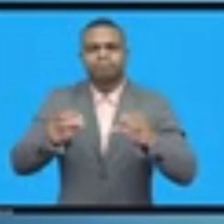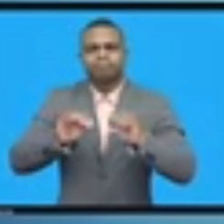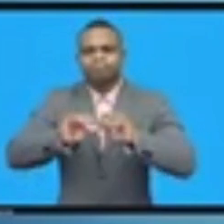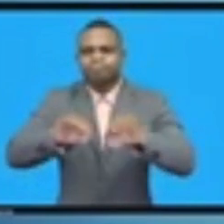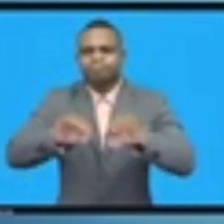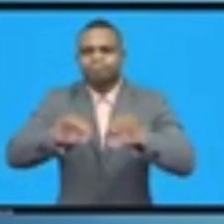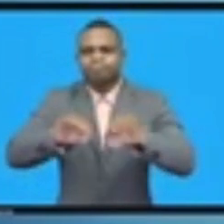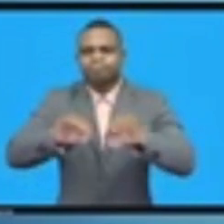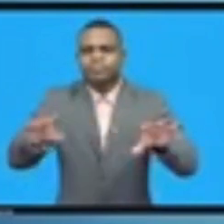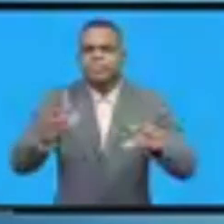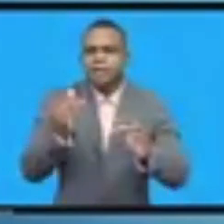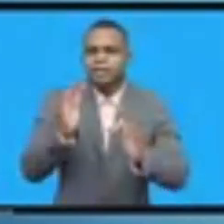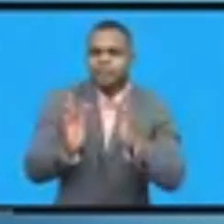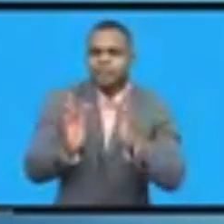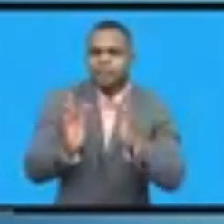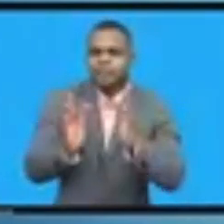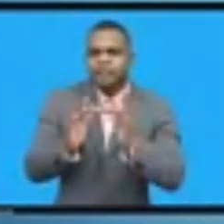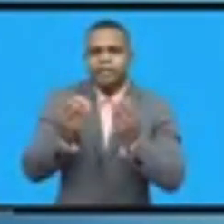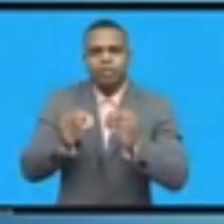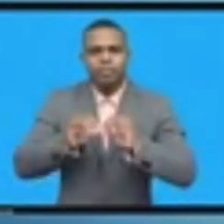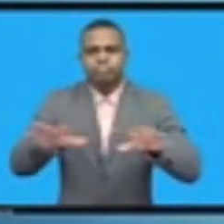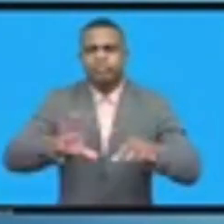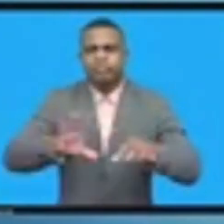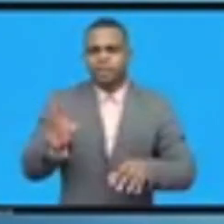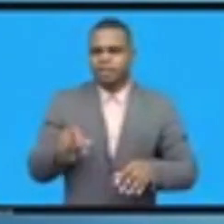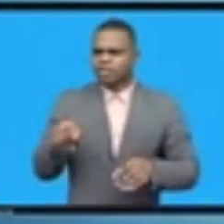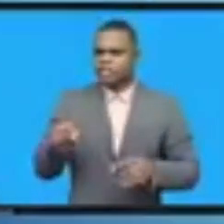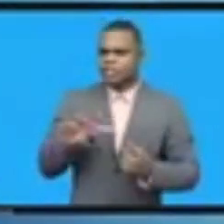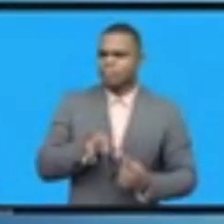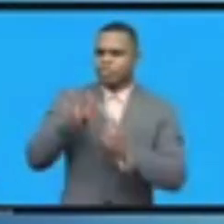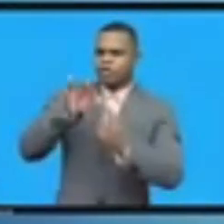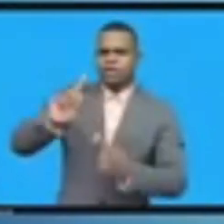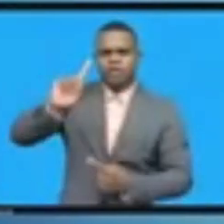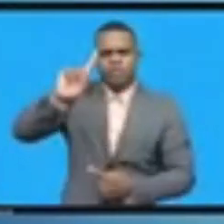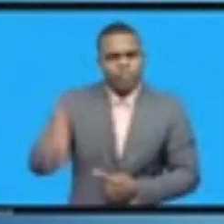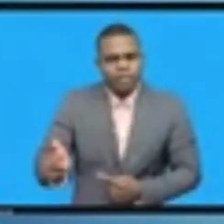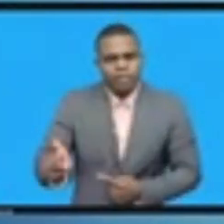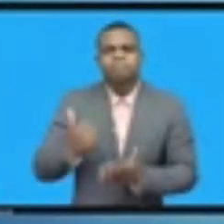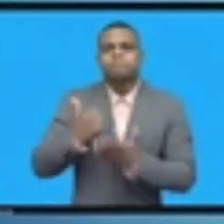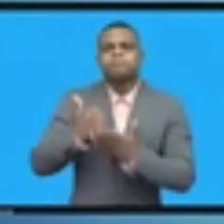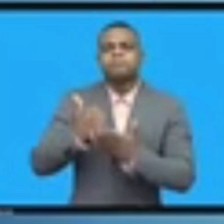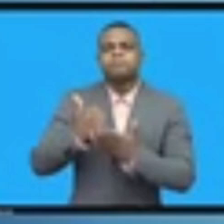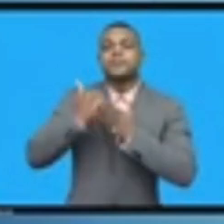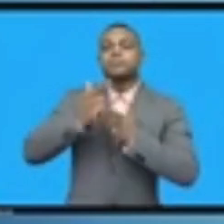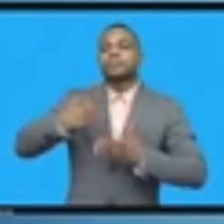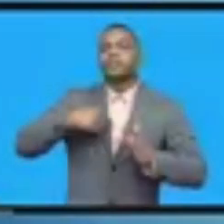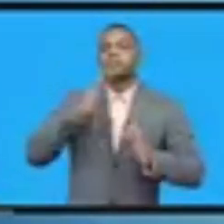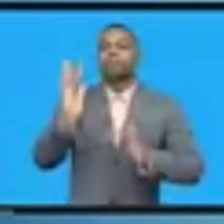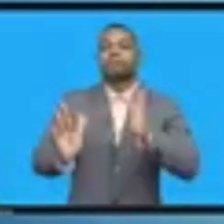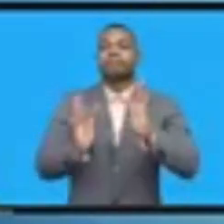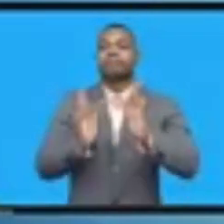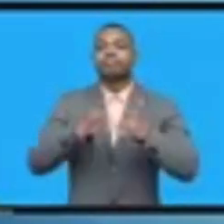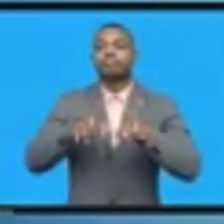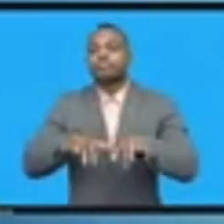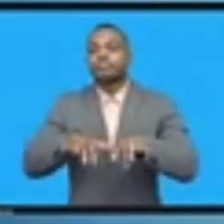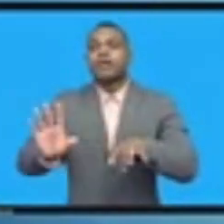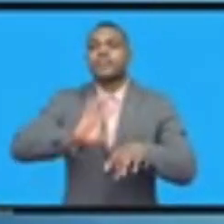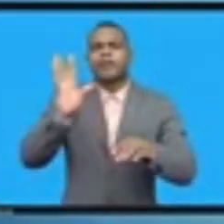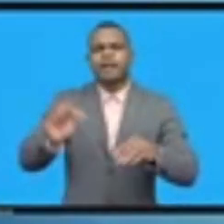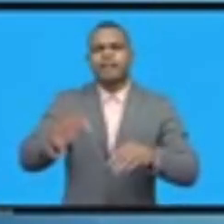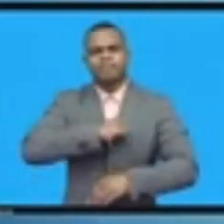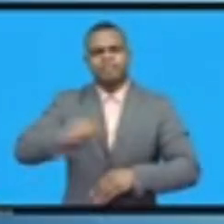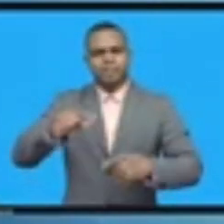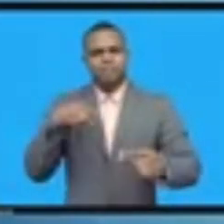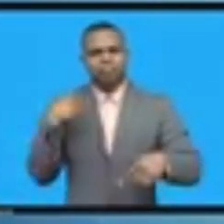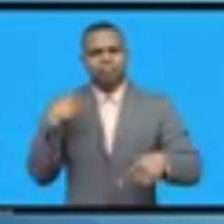加速，同时要确保系统的安全。我们怎么知道的呢？这是从 IGF 的网络当中获